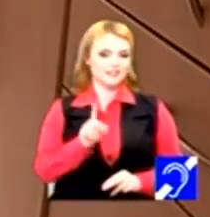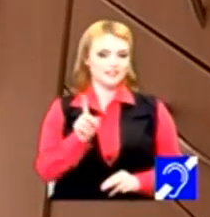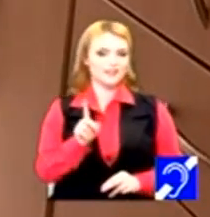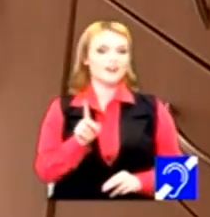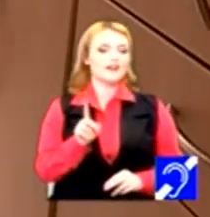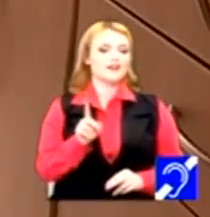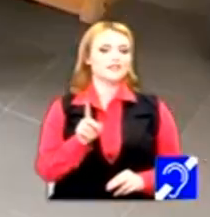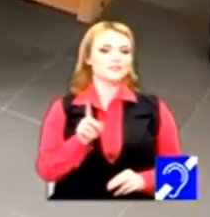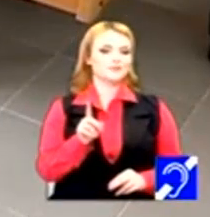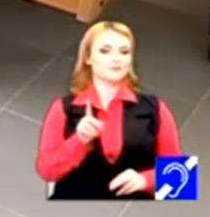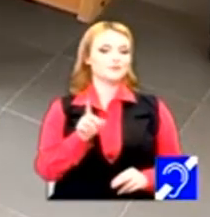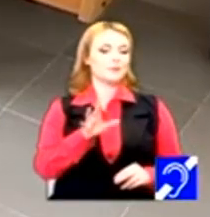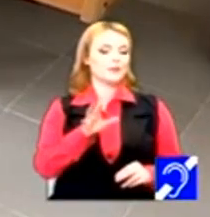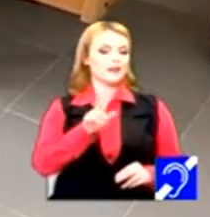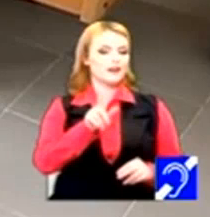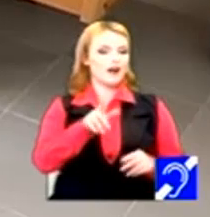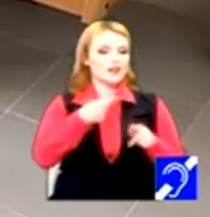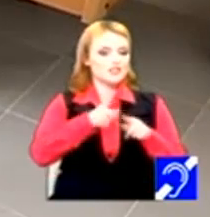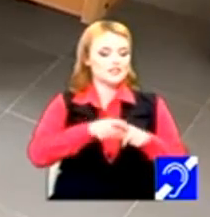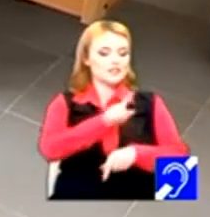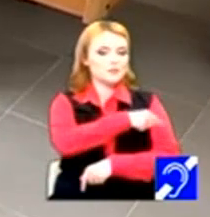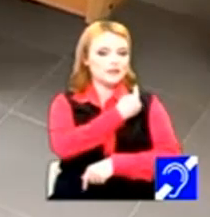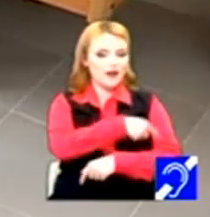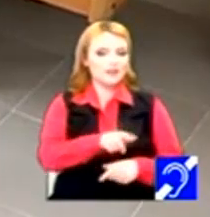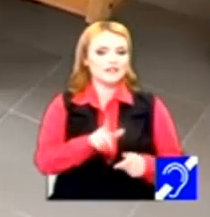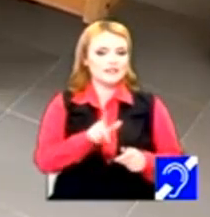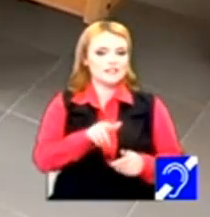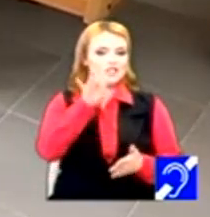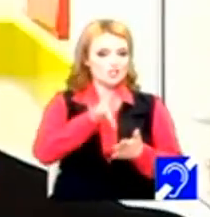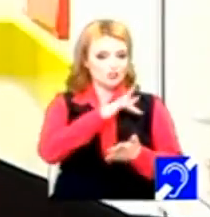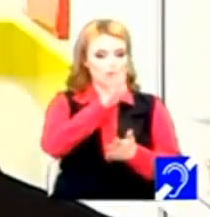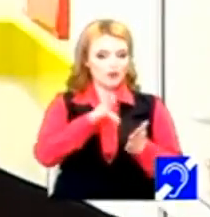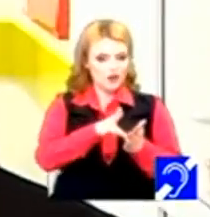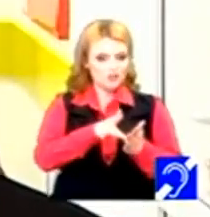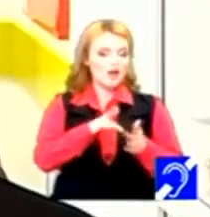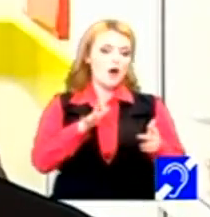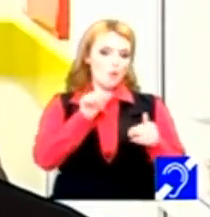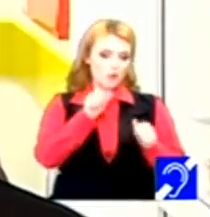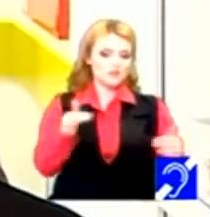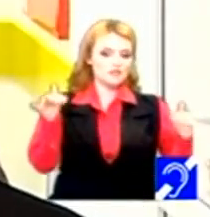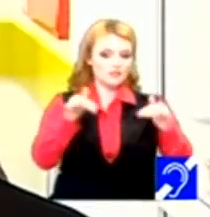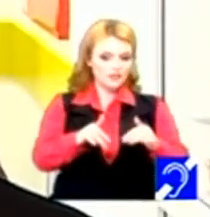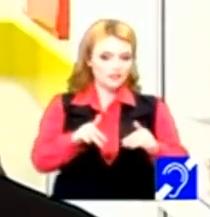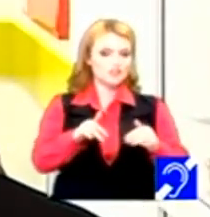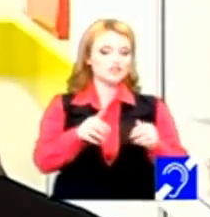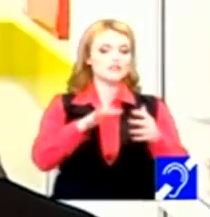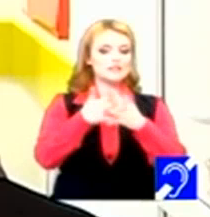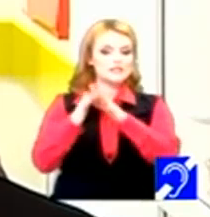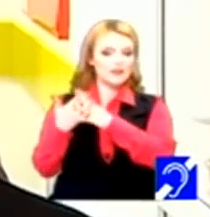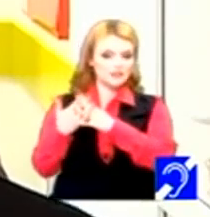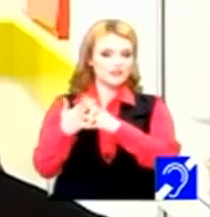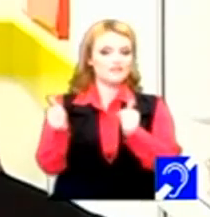pot veni atât paciente din raioanele apropiate, cât și din regiunea transnistreană. La momentul dat,